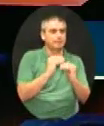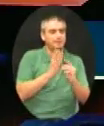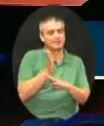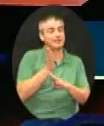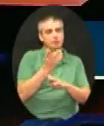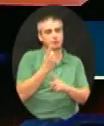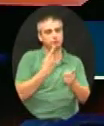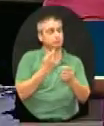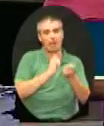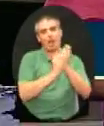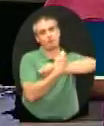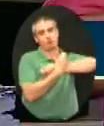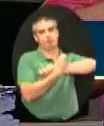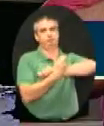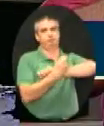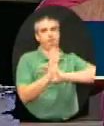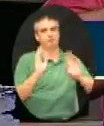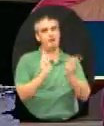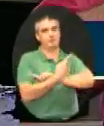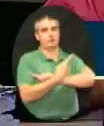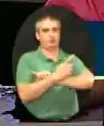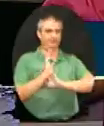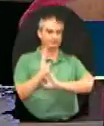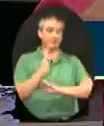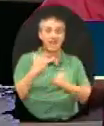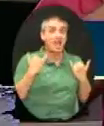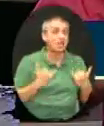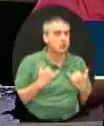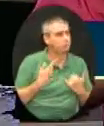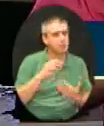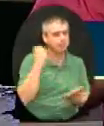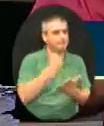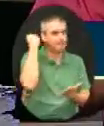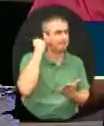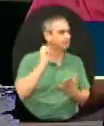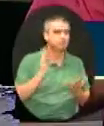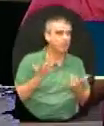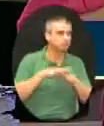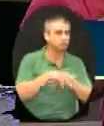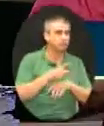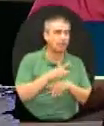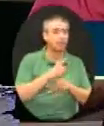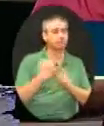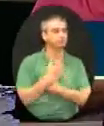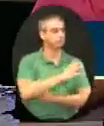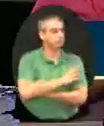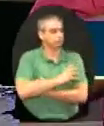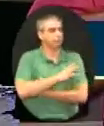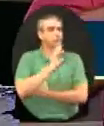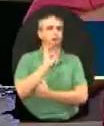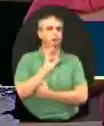בכיוונים הפוכים. בסך הכל, אני חושב שמה שהיום מטביע את חותמו עלינו הוא ההעצמה